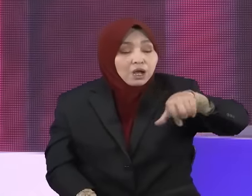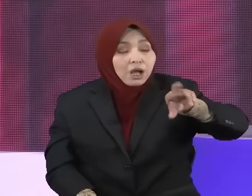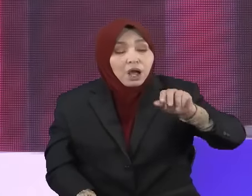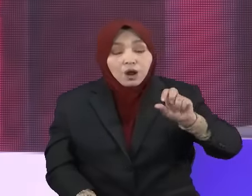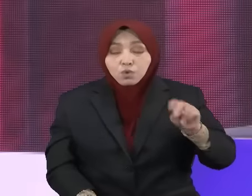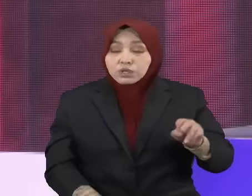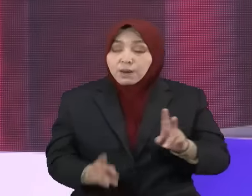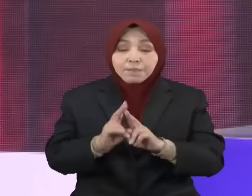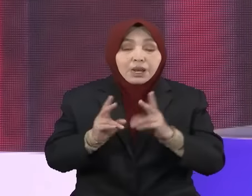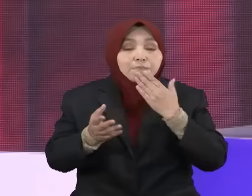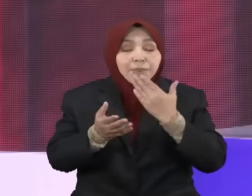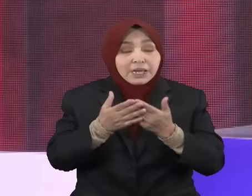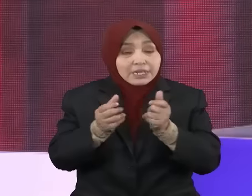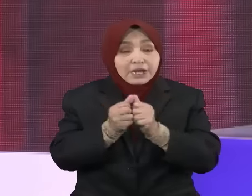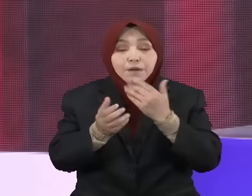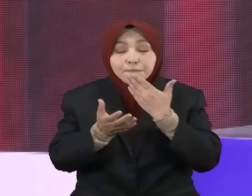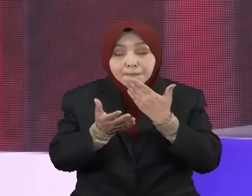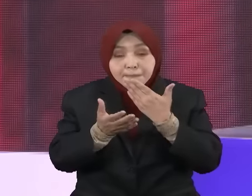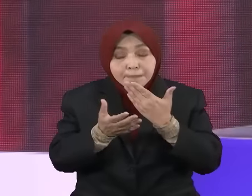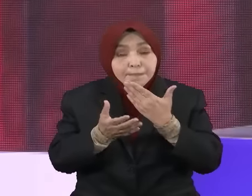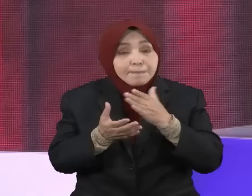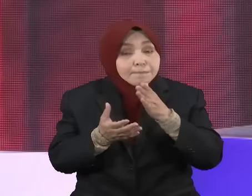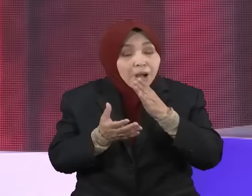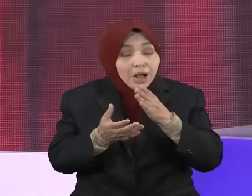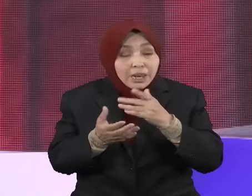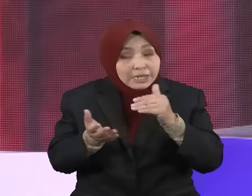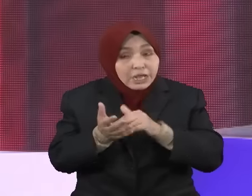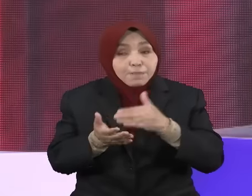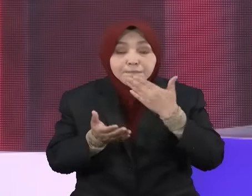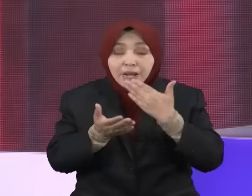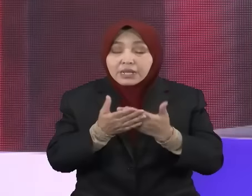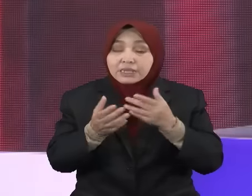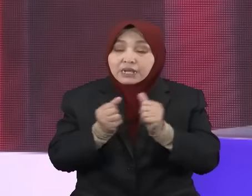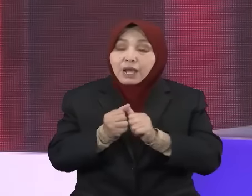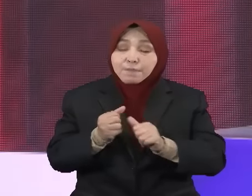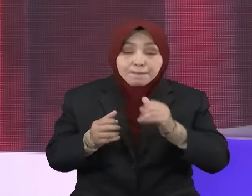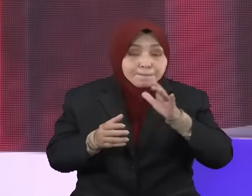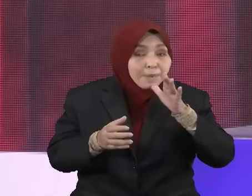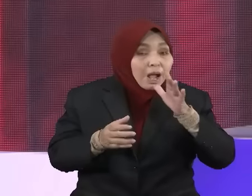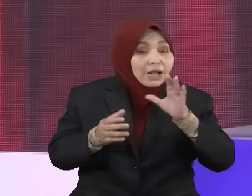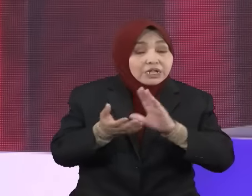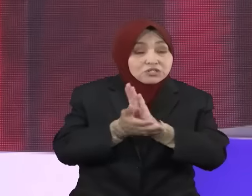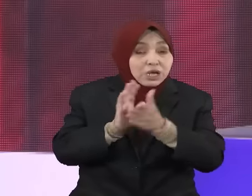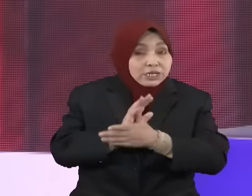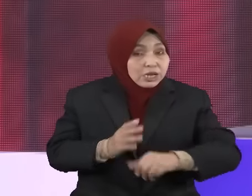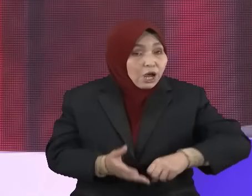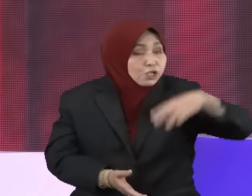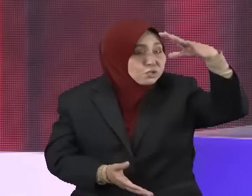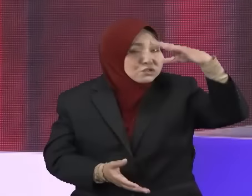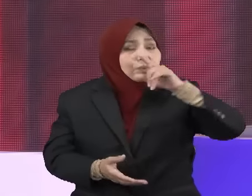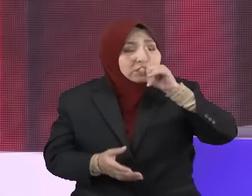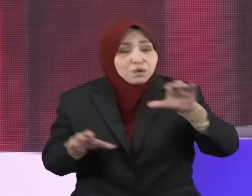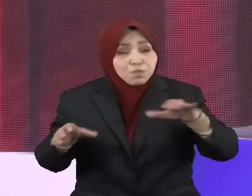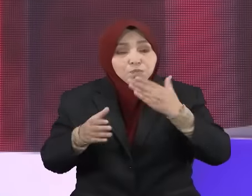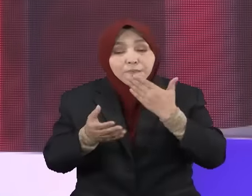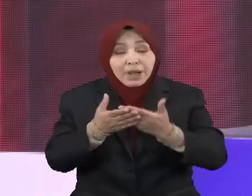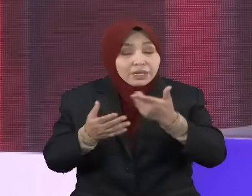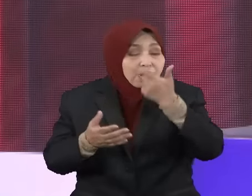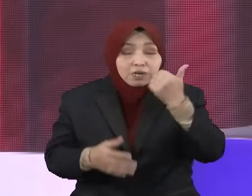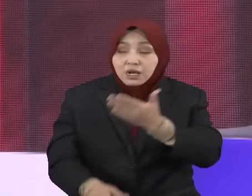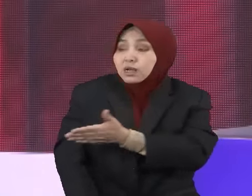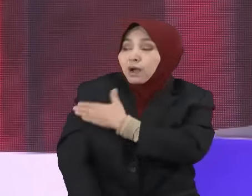mesti paling baik dengan mak. Kalau ikut hujah, makin baik dengan mak akan jadi kaya. Padahal sebenarnya berbuat baik itu adalah kerana